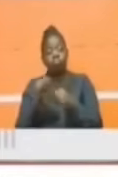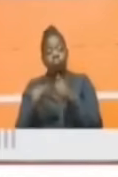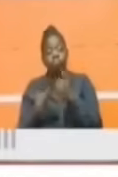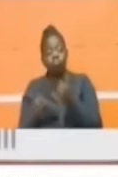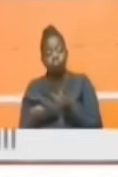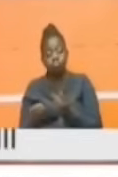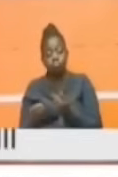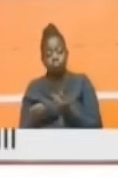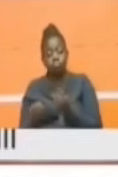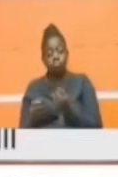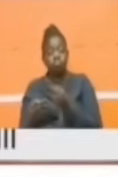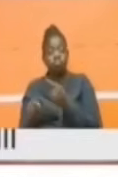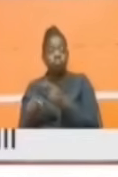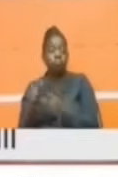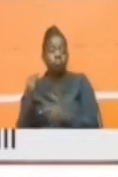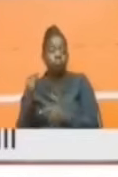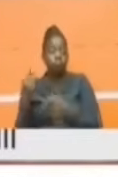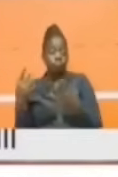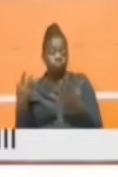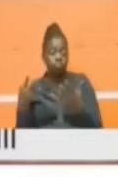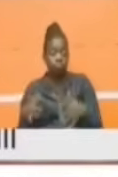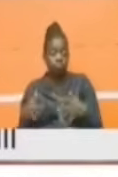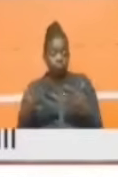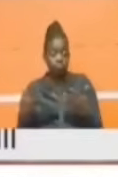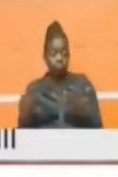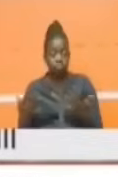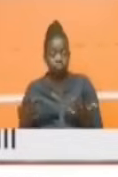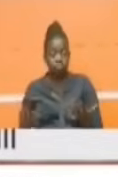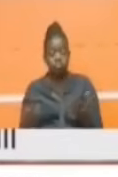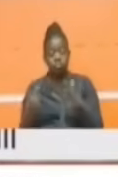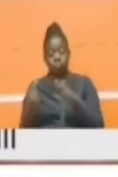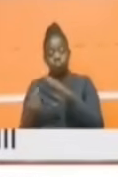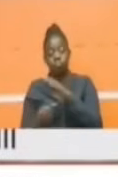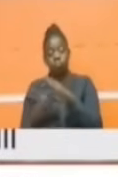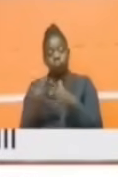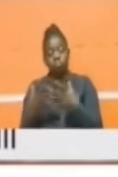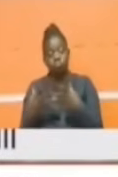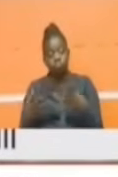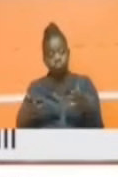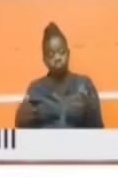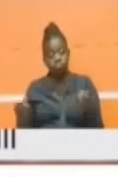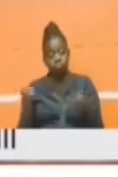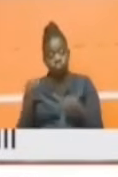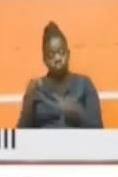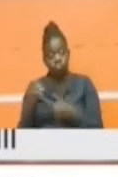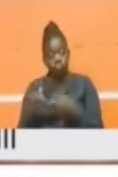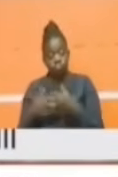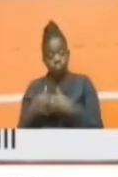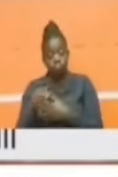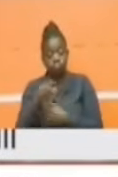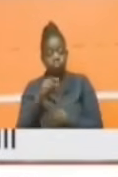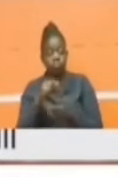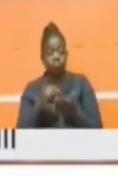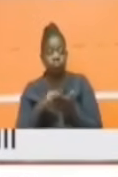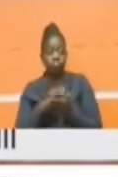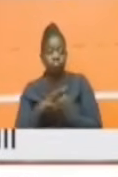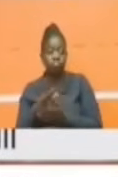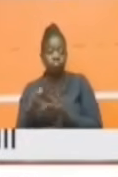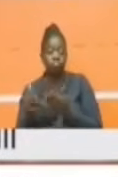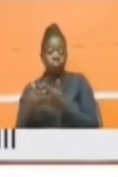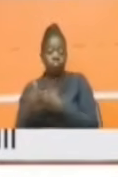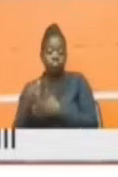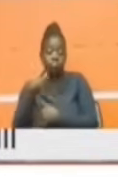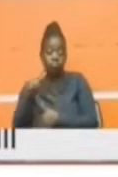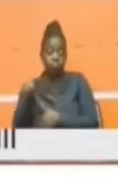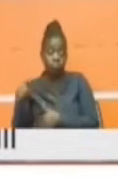ekulya kiyitirivu n'olwekyo mu mbeera eyo tosubwa olwokuna olujja nga tutandika ekirime